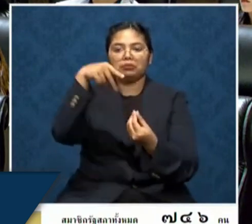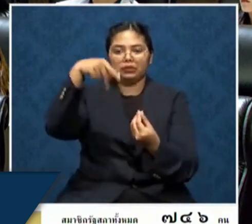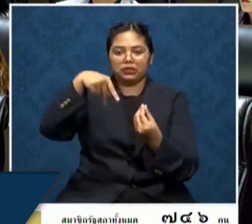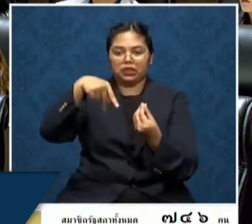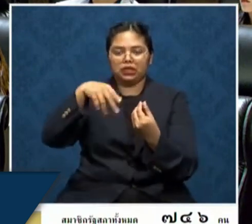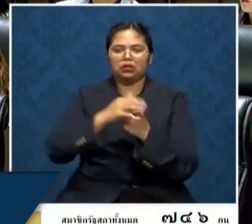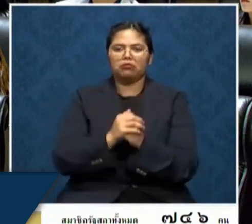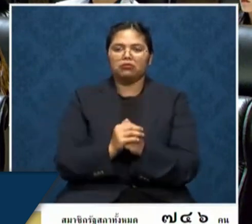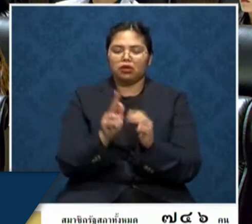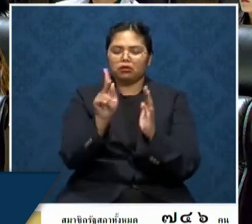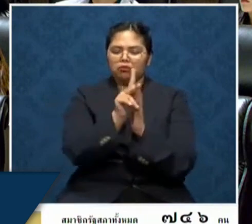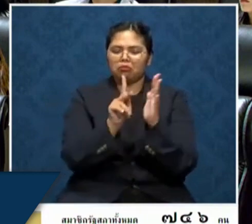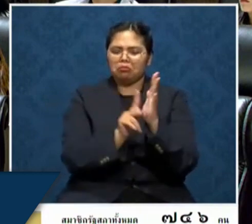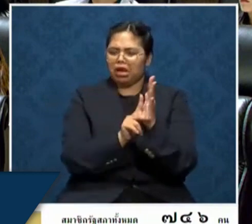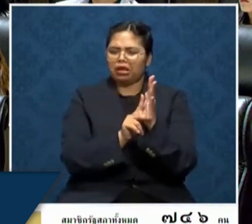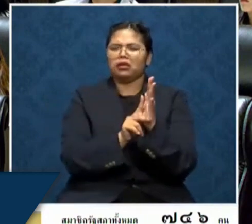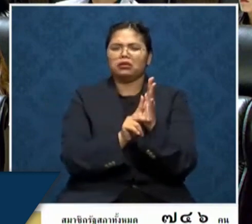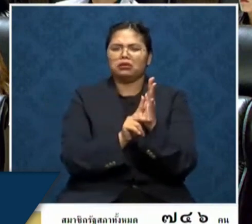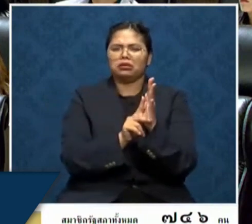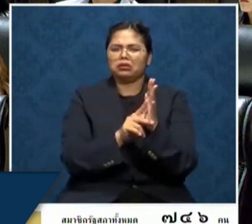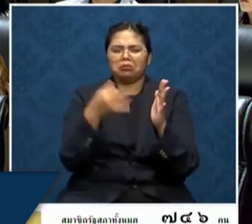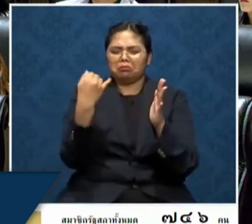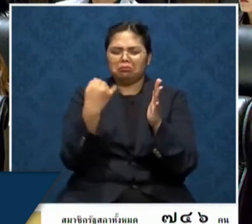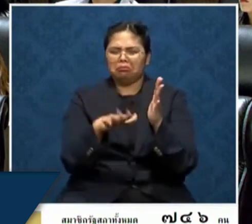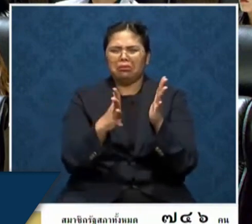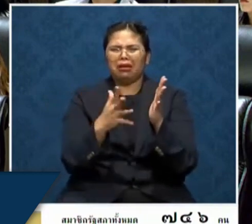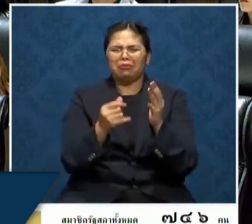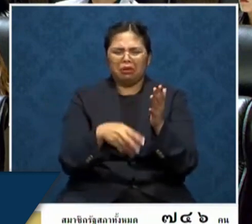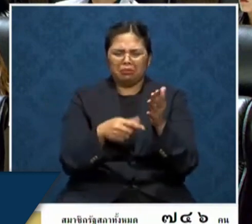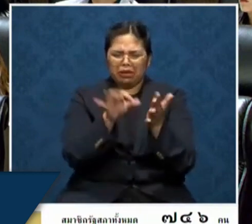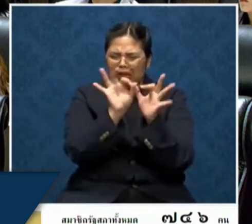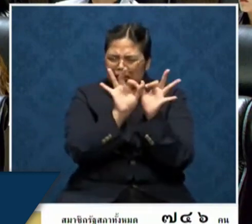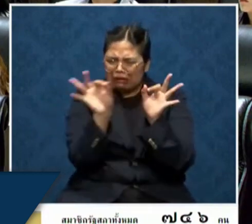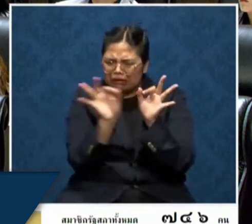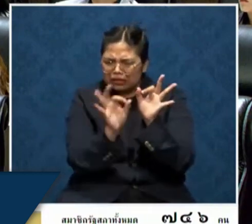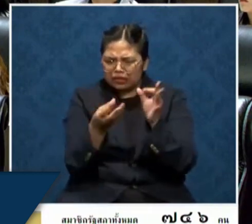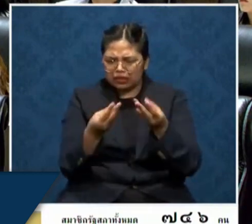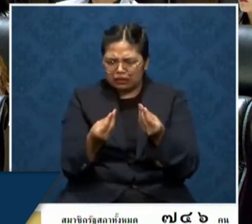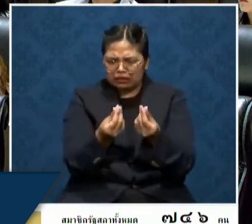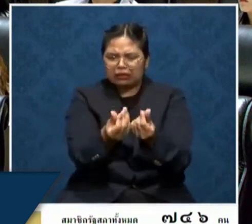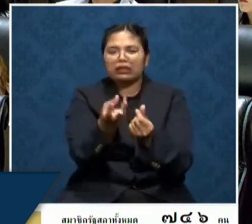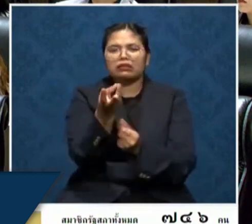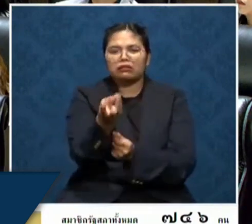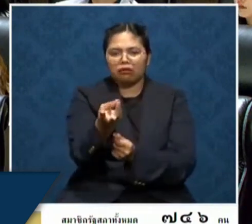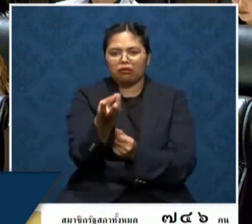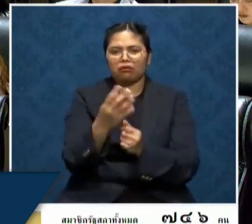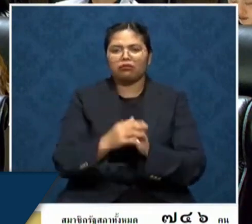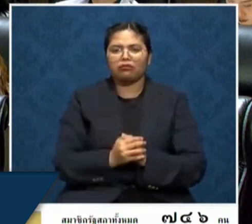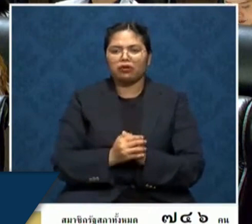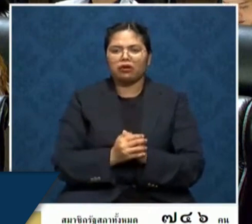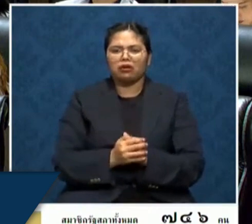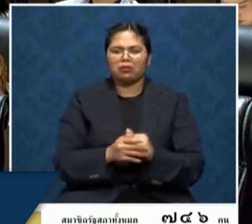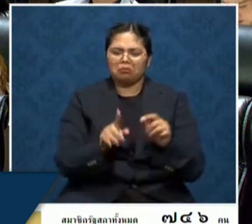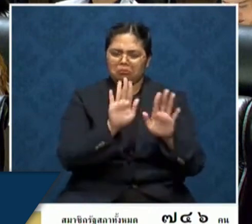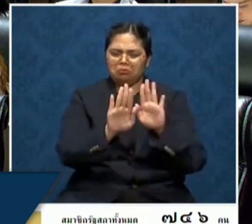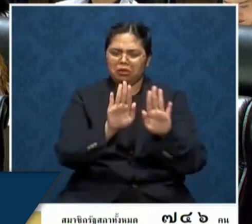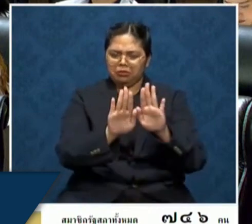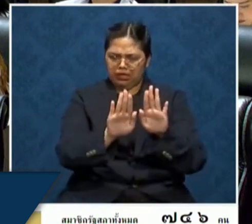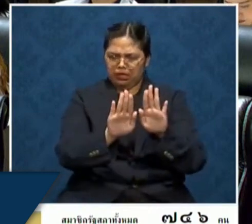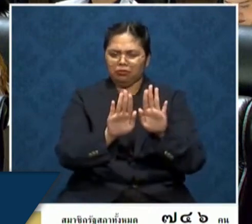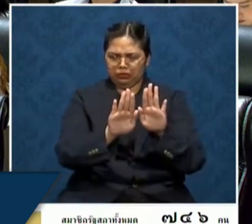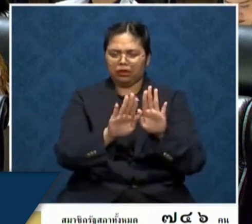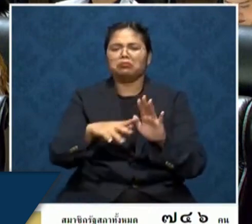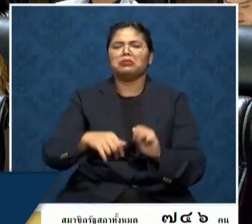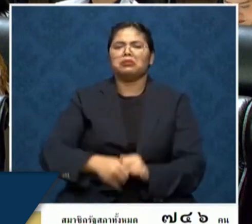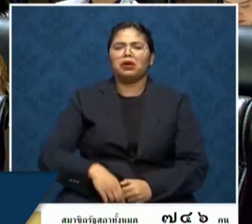ที่ไม่จำเป็นท่านเขียนรายละเอียดไว้น้อยมากว่าจะทำอะไรเอาแค่เทียบกับรัฐบาลพลเอกประยุทธ์จันทร์โอชานโย